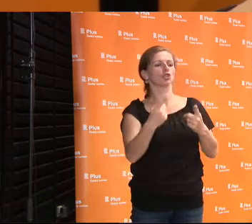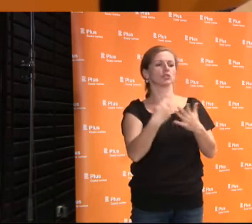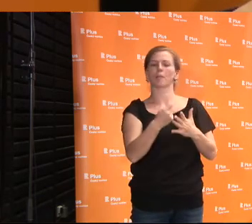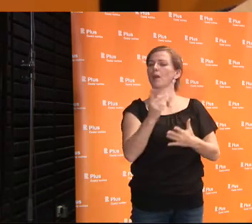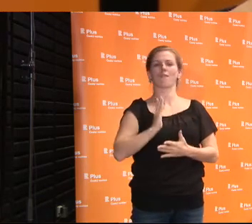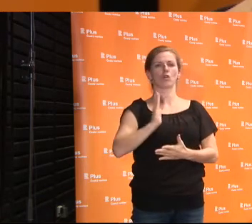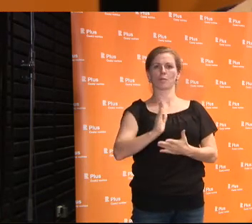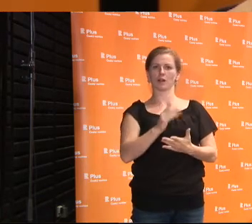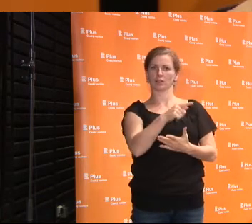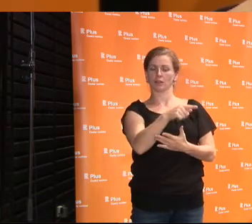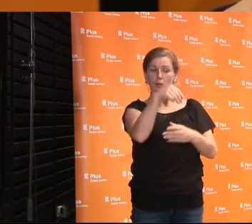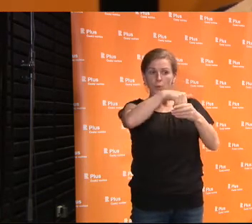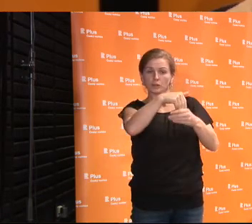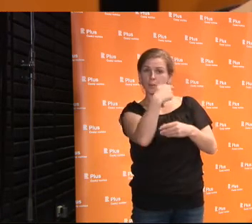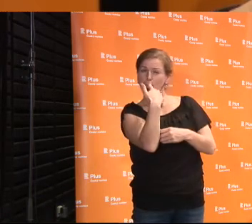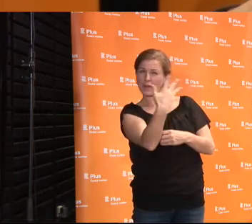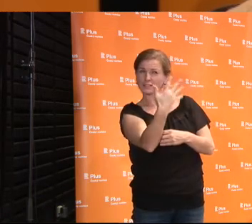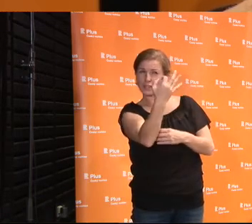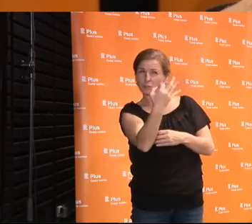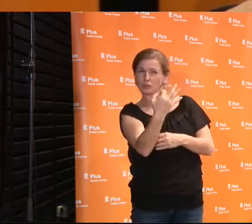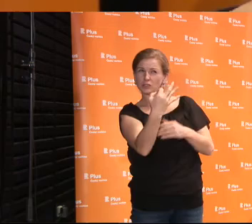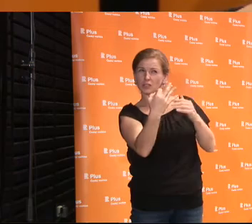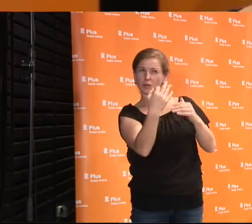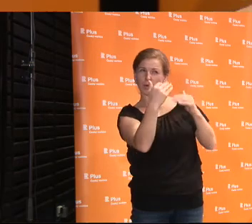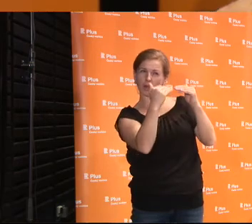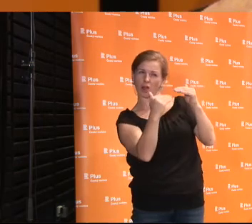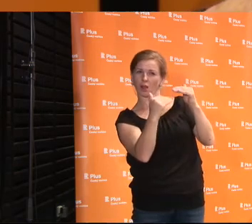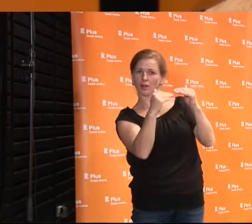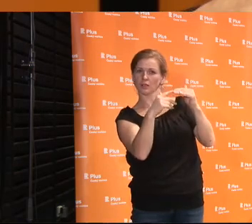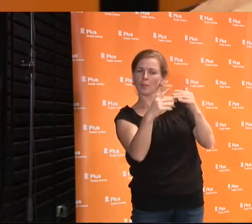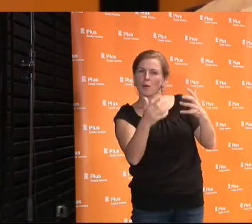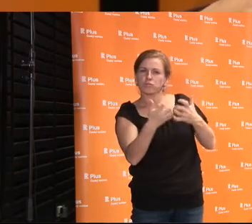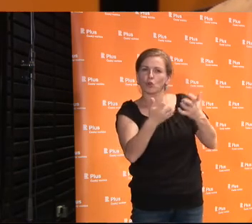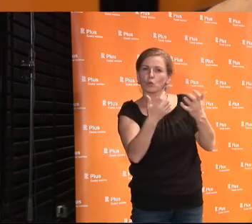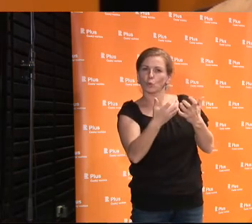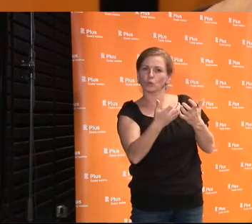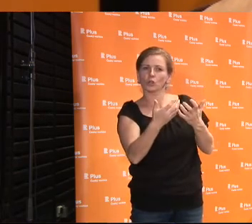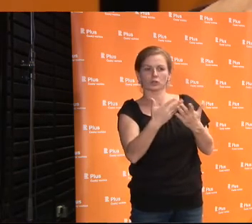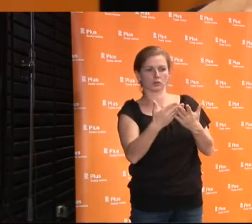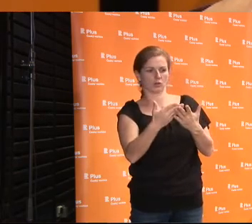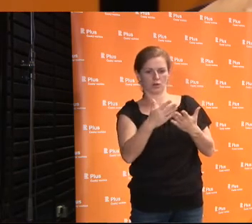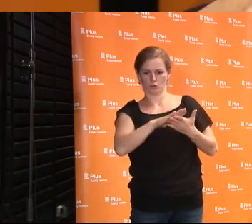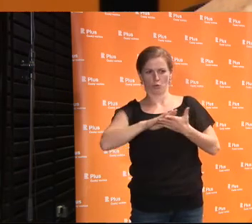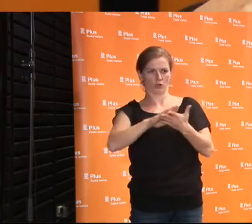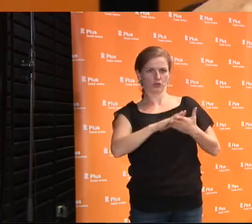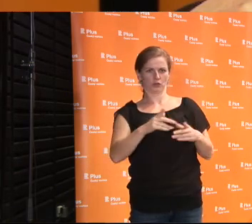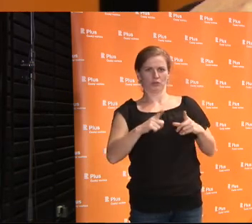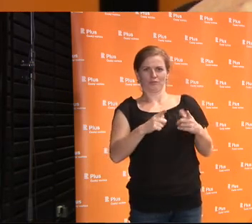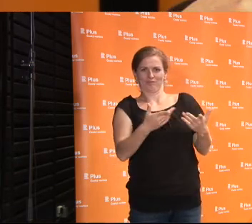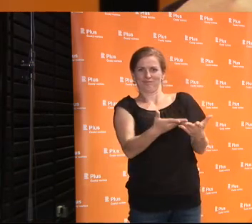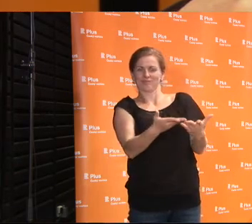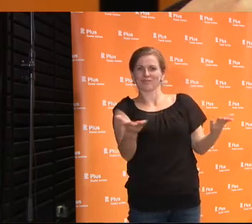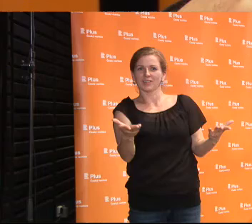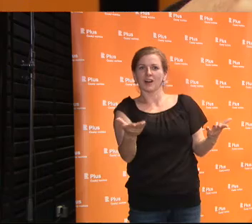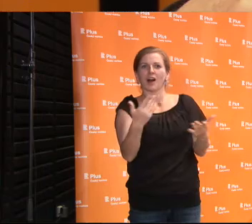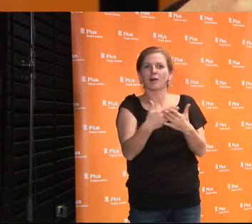asi 50% nebo těsně pod 50% produktu, kterým disponuje naše společnost. Jo. Čili je to otázka,